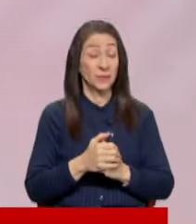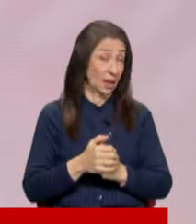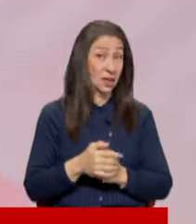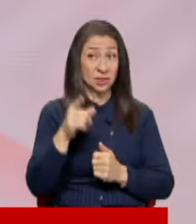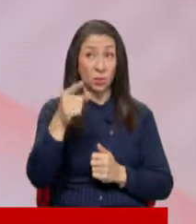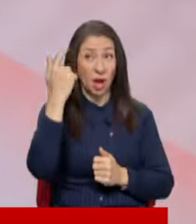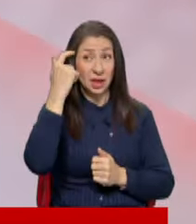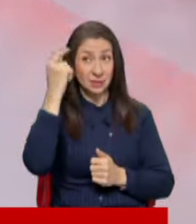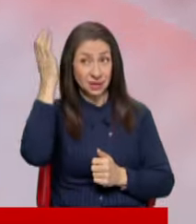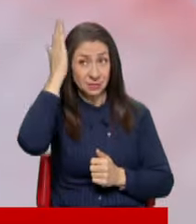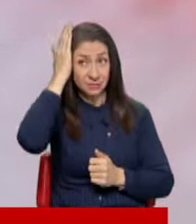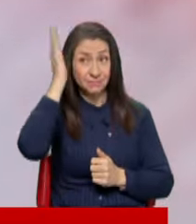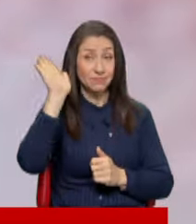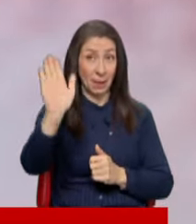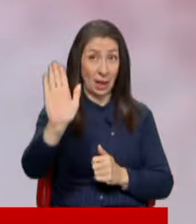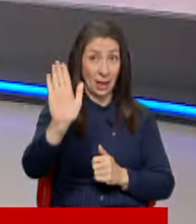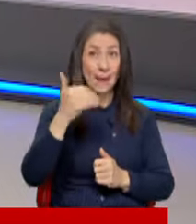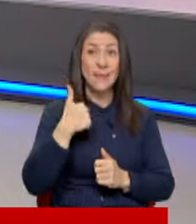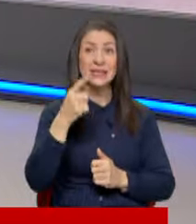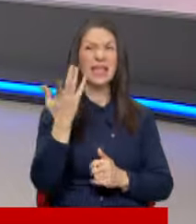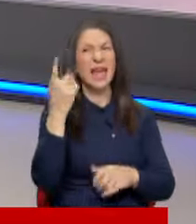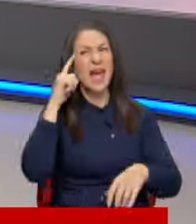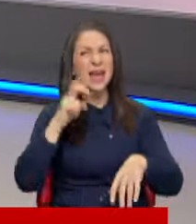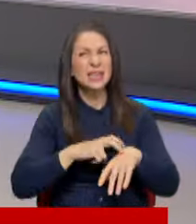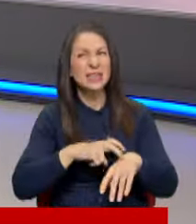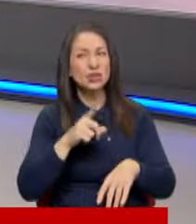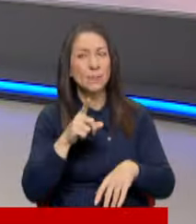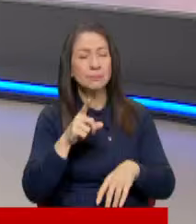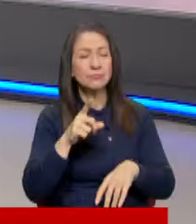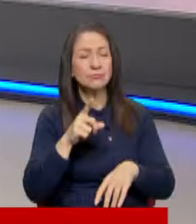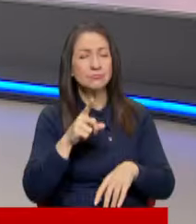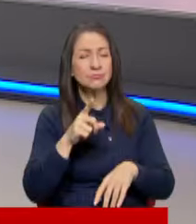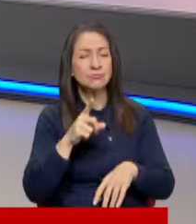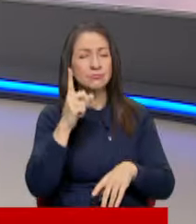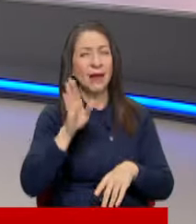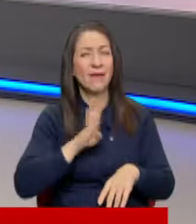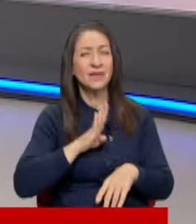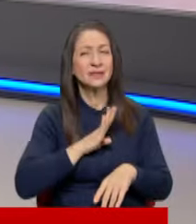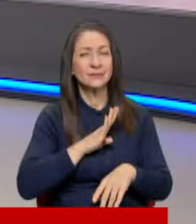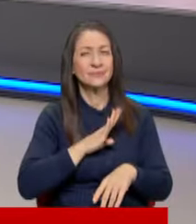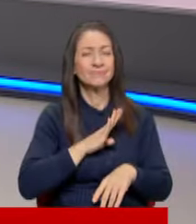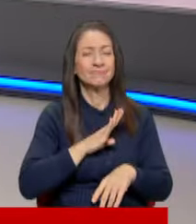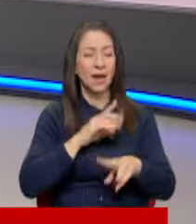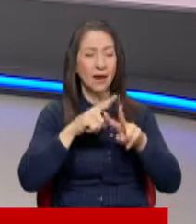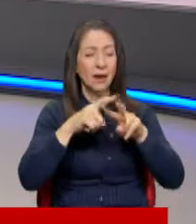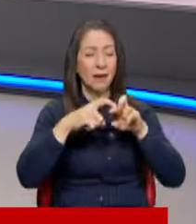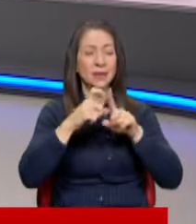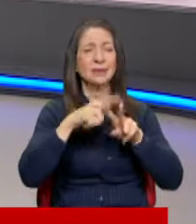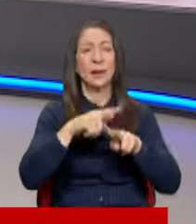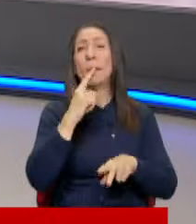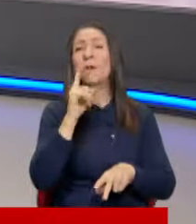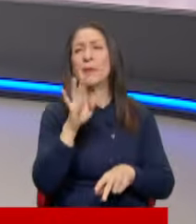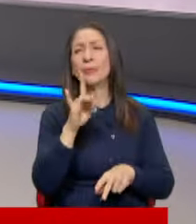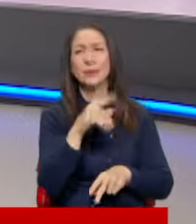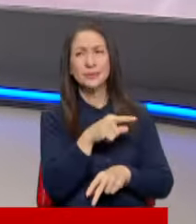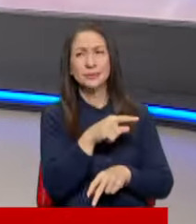aklınız bir köşesinde olsun Ben size neyi hatırlatacağım bir evlat Arda 14